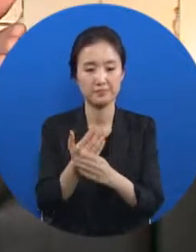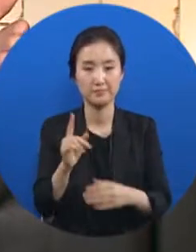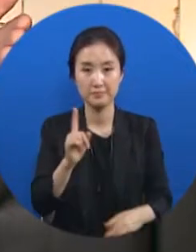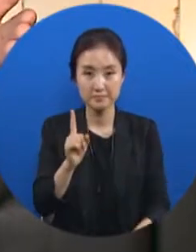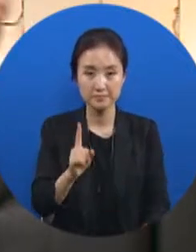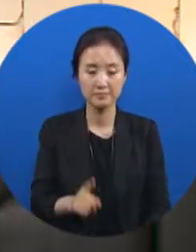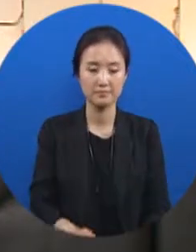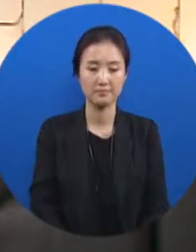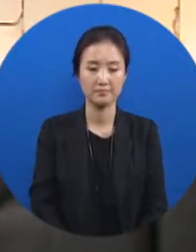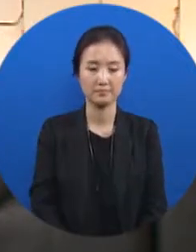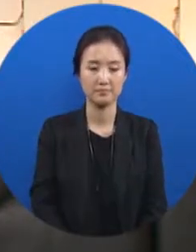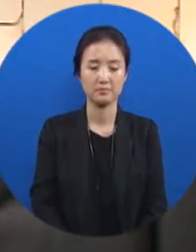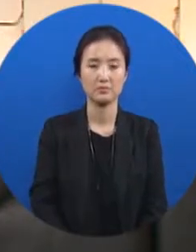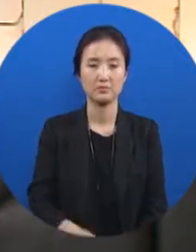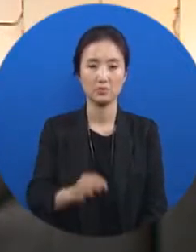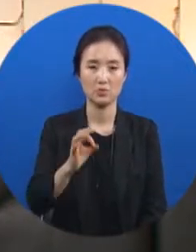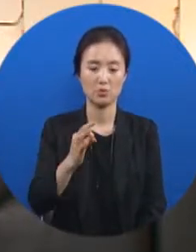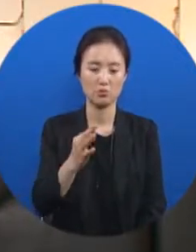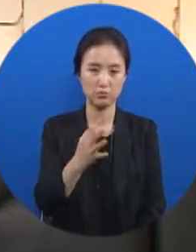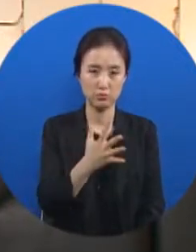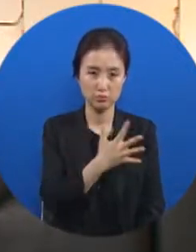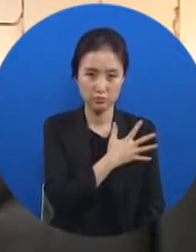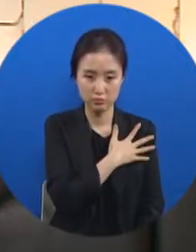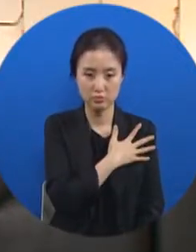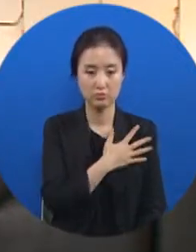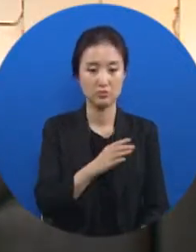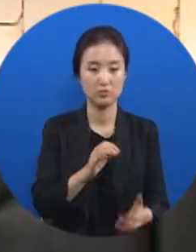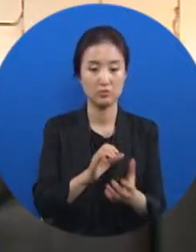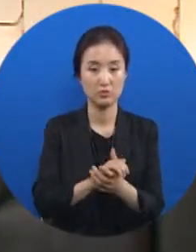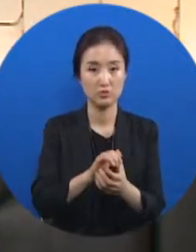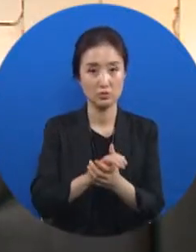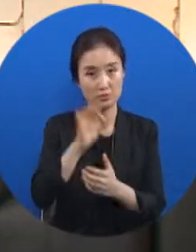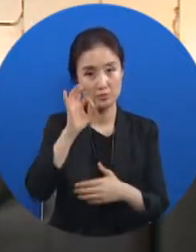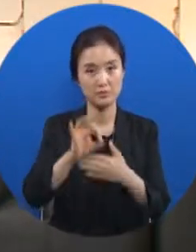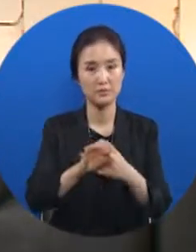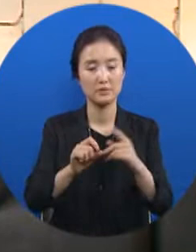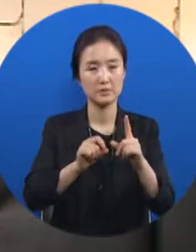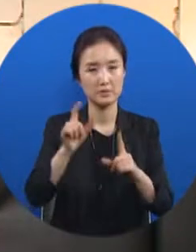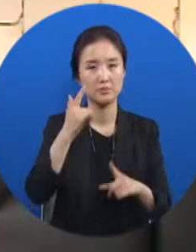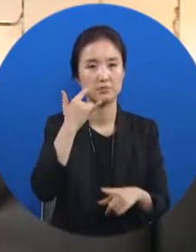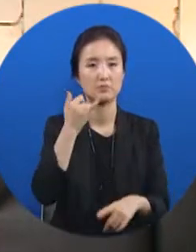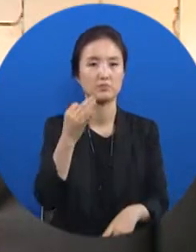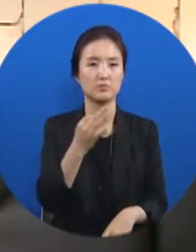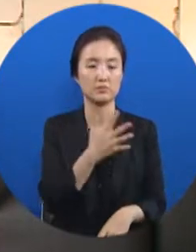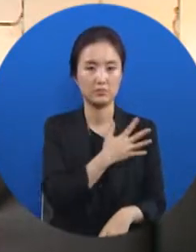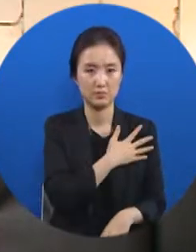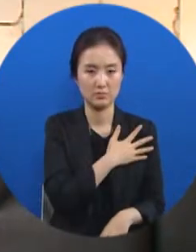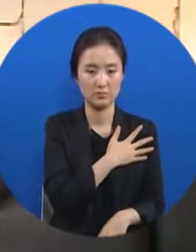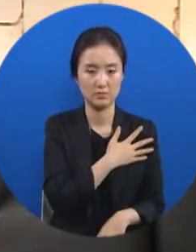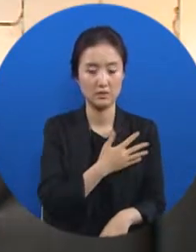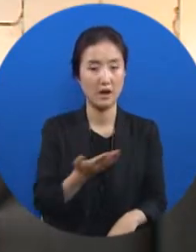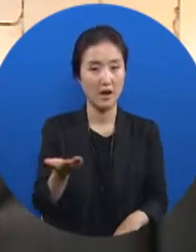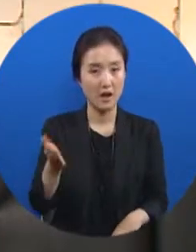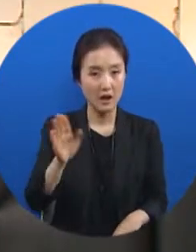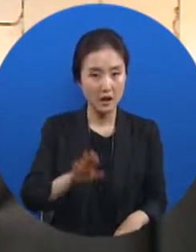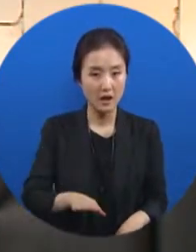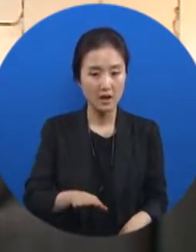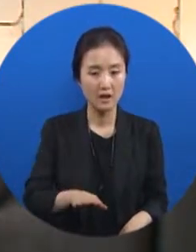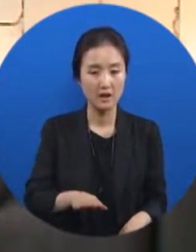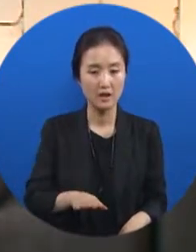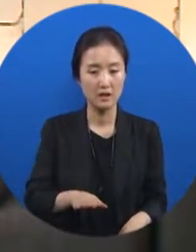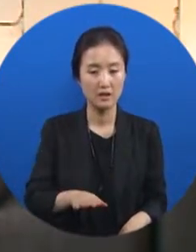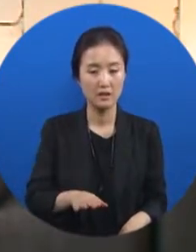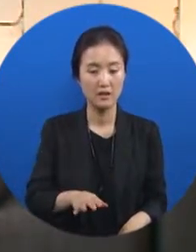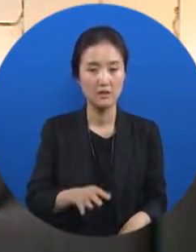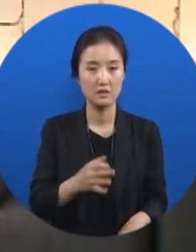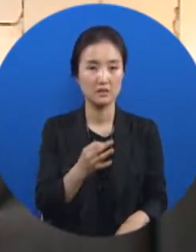보세요. 돈이 많은 친구들. 이 친구들 다 부모님 잘 만났어요. 하지만 제가 듣기로